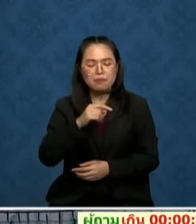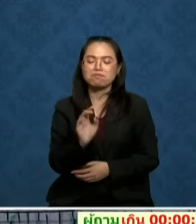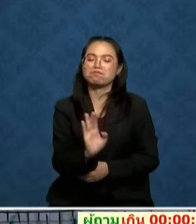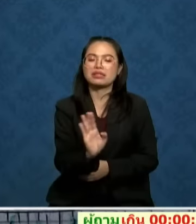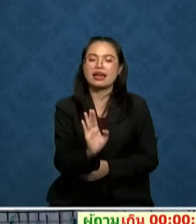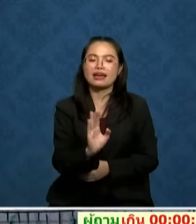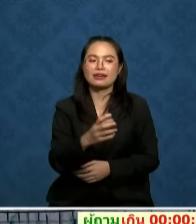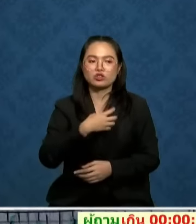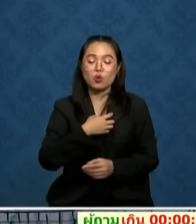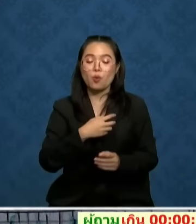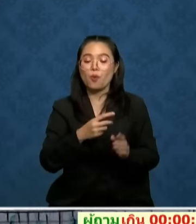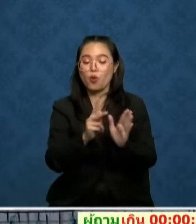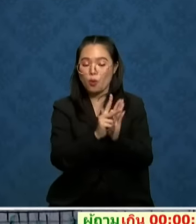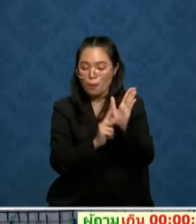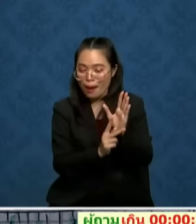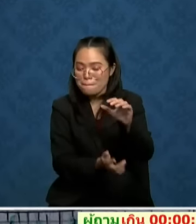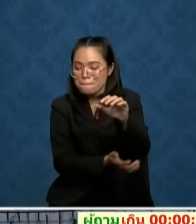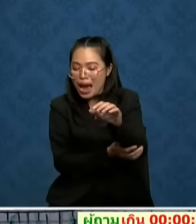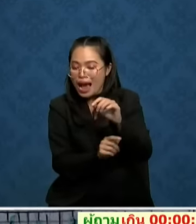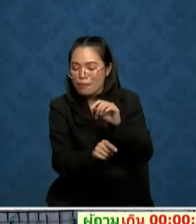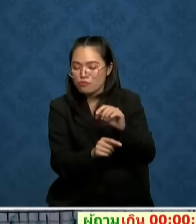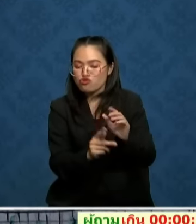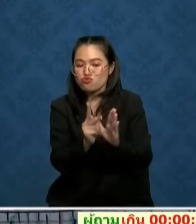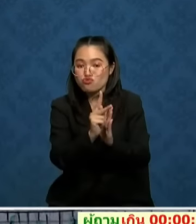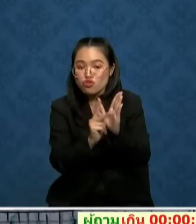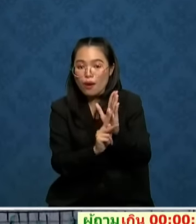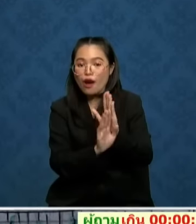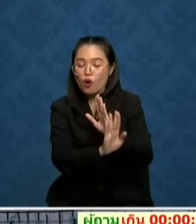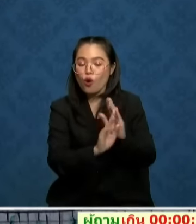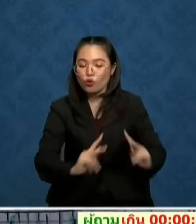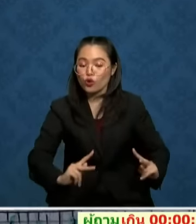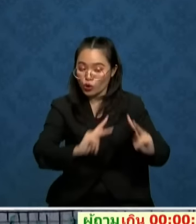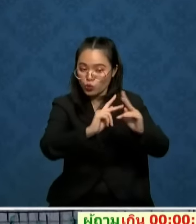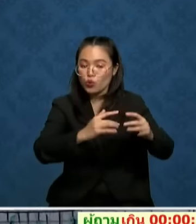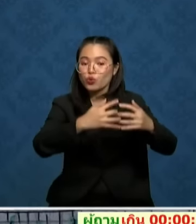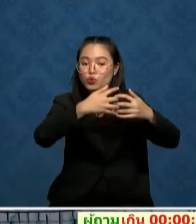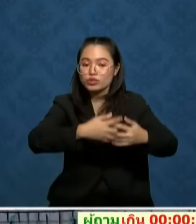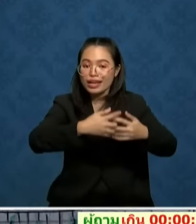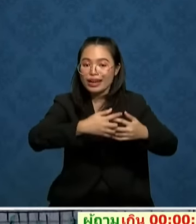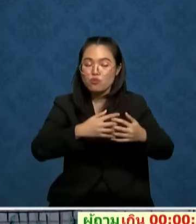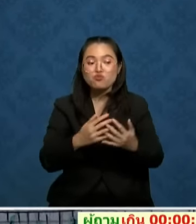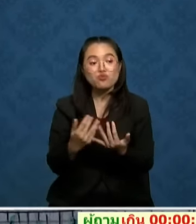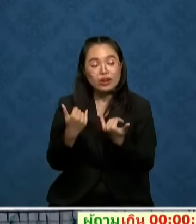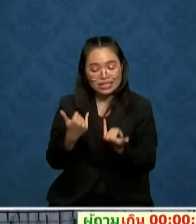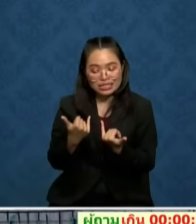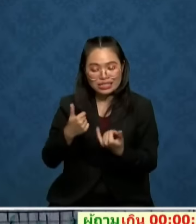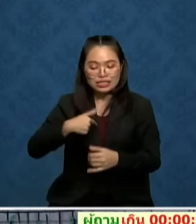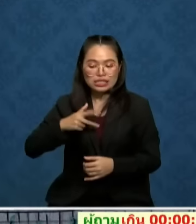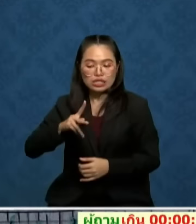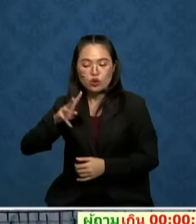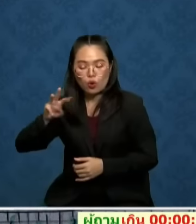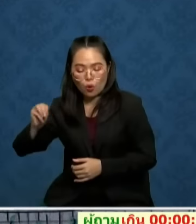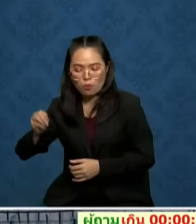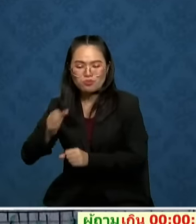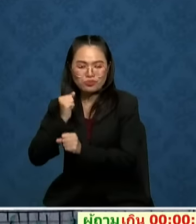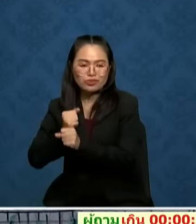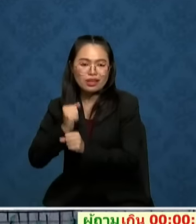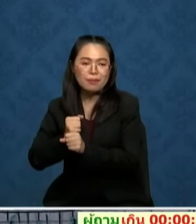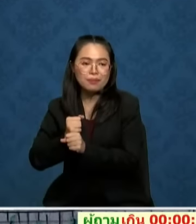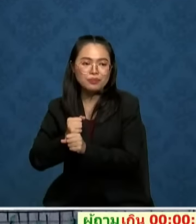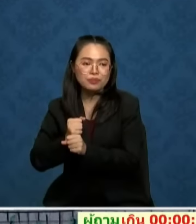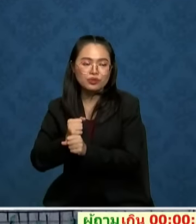การบังคับใช้กฎหมายนะคะโดยเฉพาะอย่างยิ่งกฎหมายในมือของกระทรวงอุตสาหกรรมวันนี้สิ่งที่ดิฉันทำและก็ทางกรมโรงงานทั้งปลัดกระทรวงเนี่ยทำกันอยู่ก็คือเ